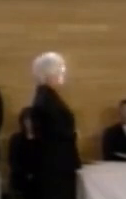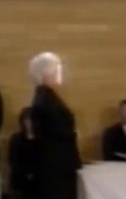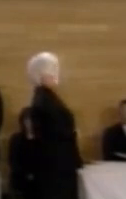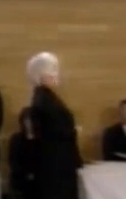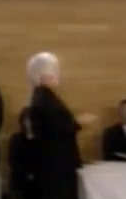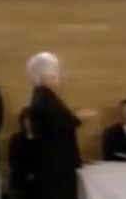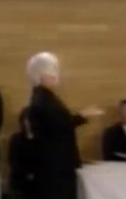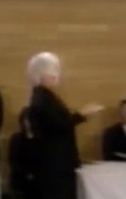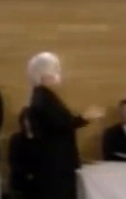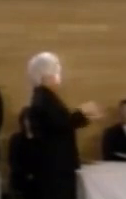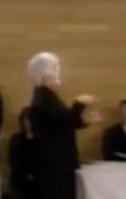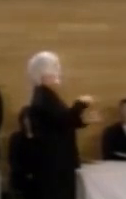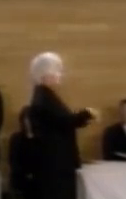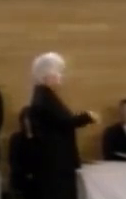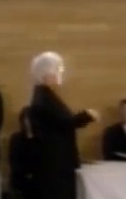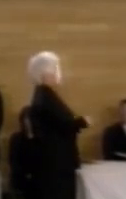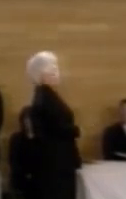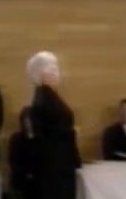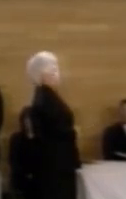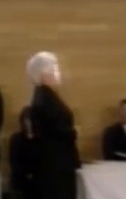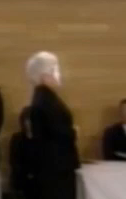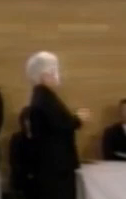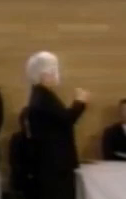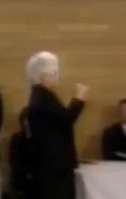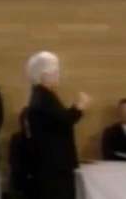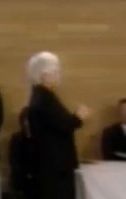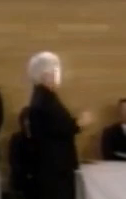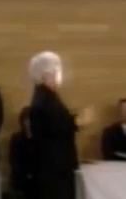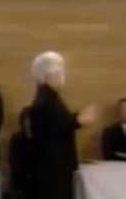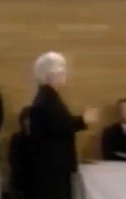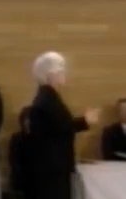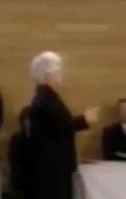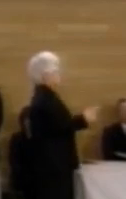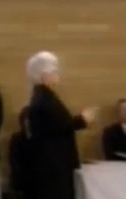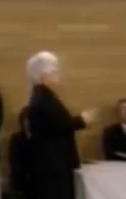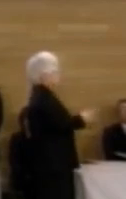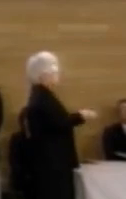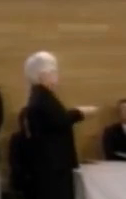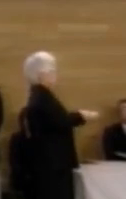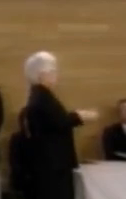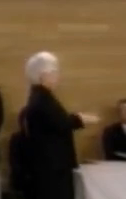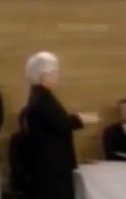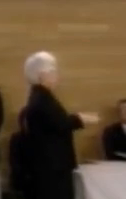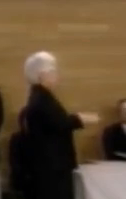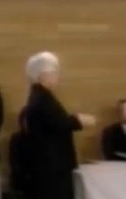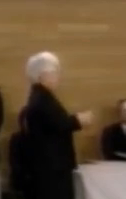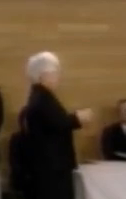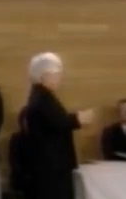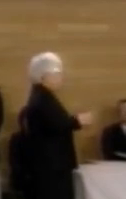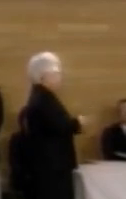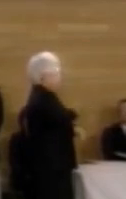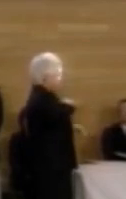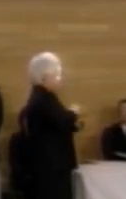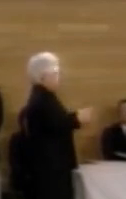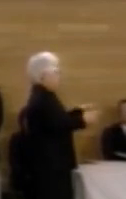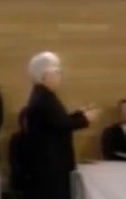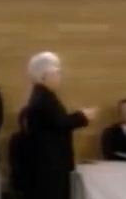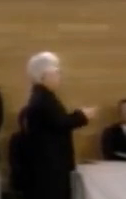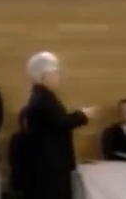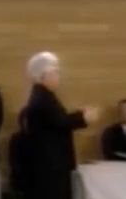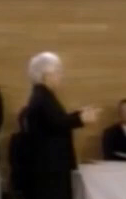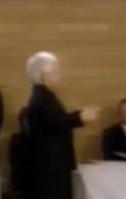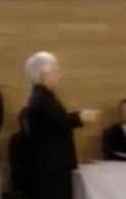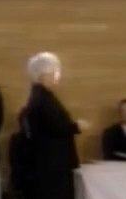震災により加速した人口減少や少子高齢化の中で、第9次大槌